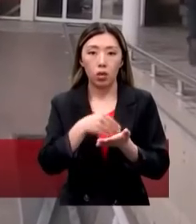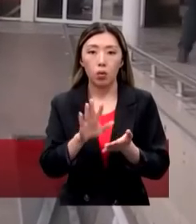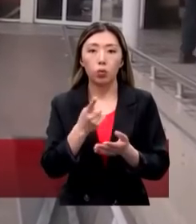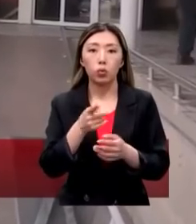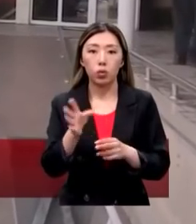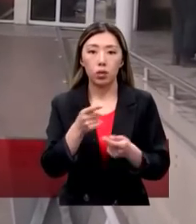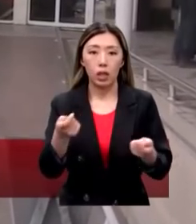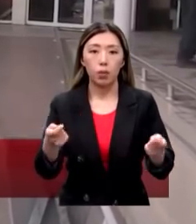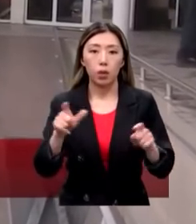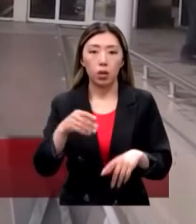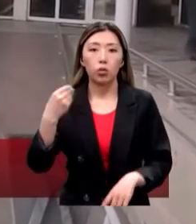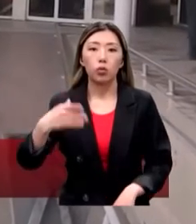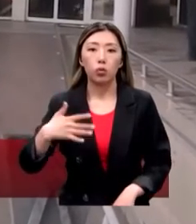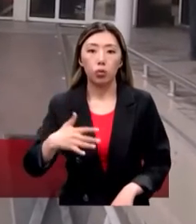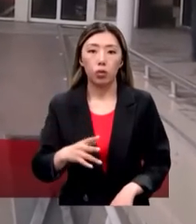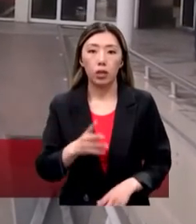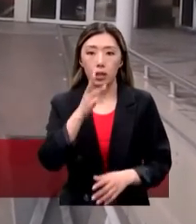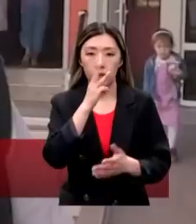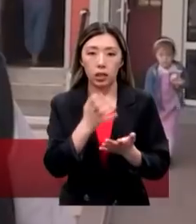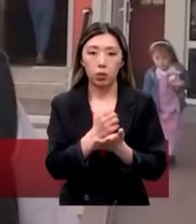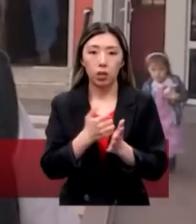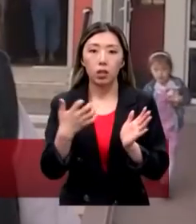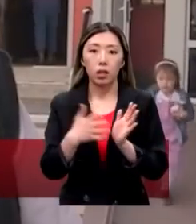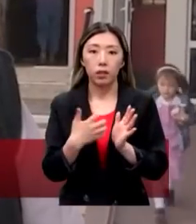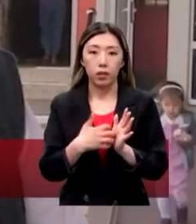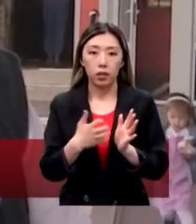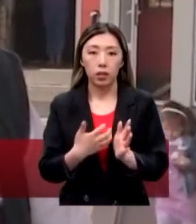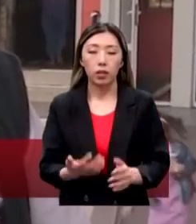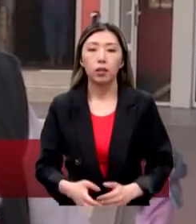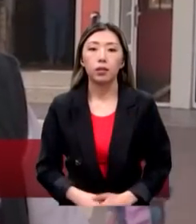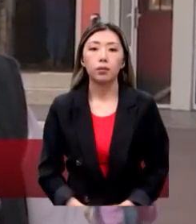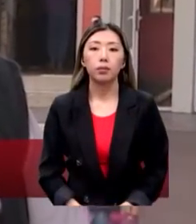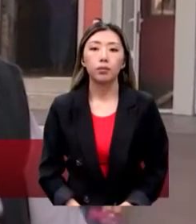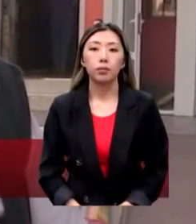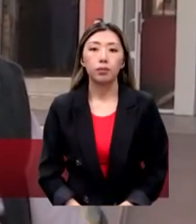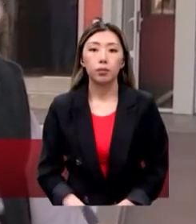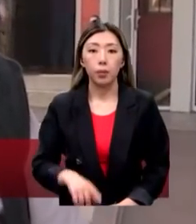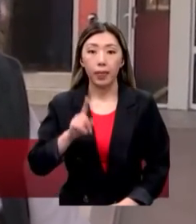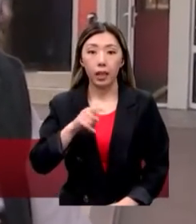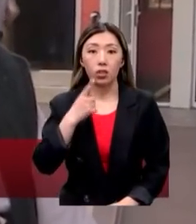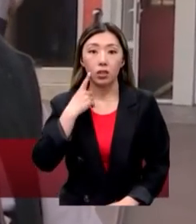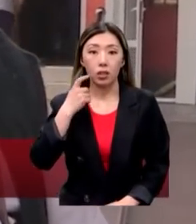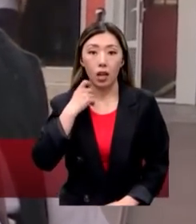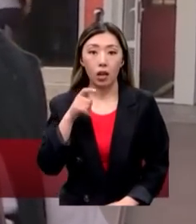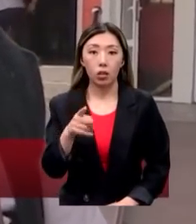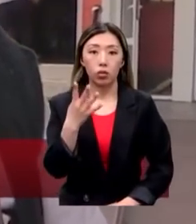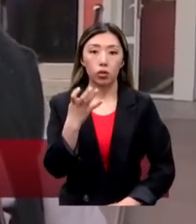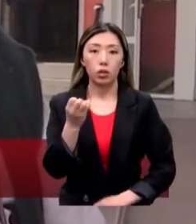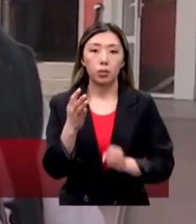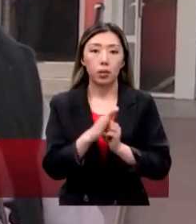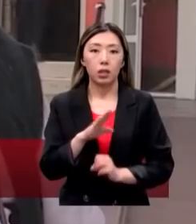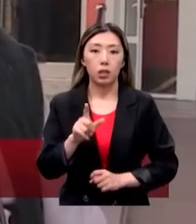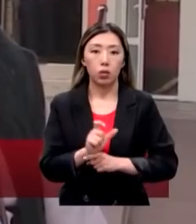Все это поднялось в несколько раз, зарплаты не хватает. Сахар, в первую очередь, даже социальный сейчас 415